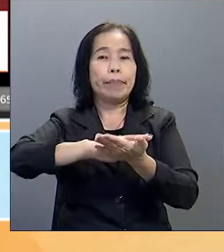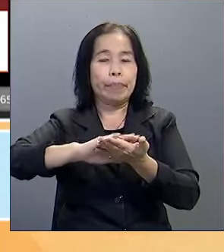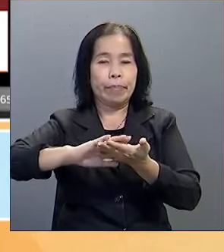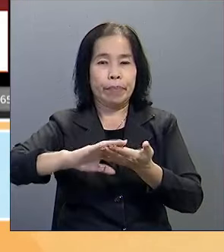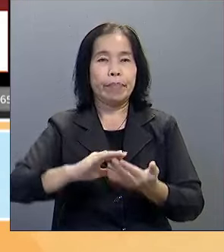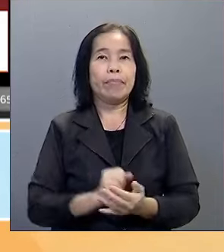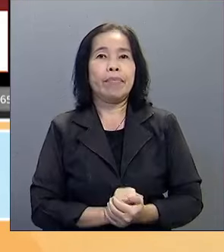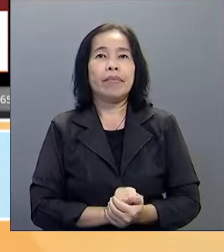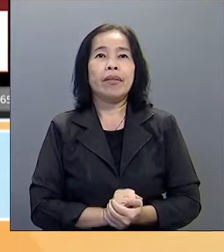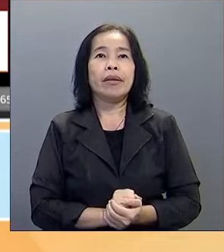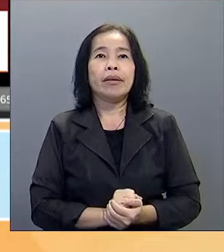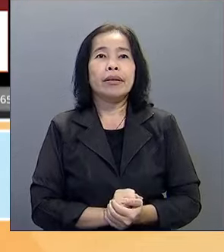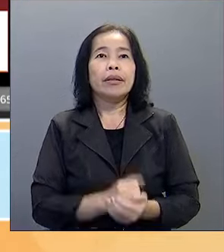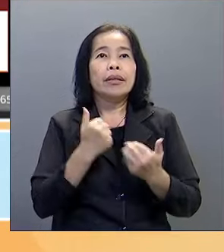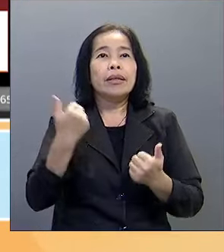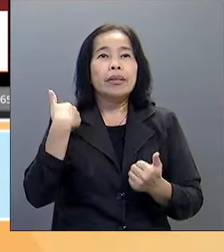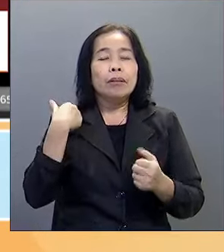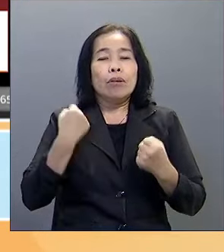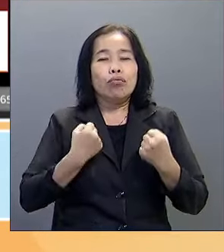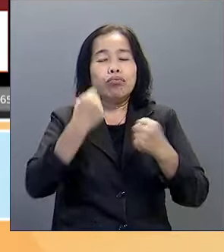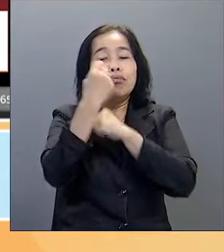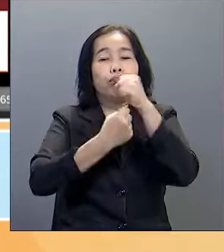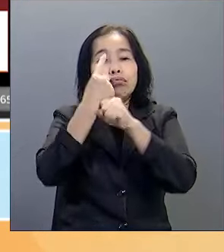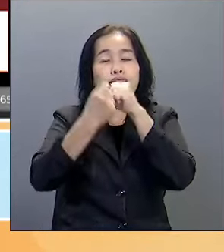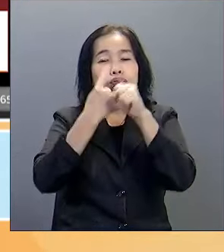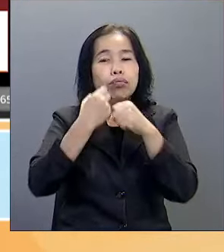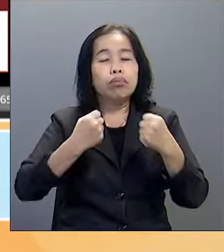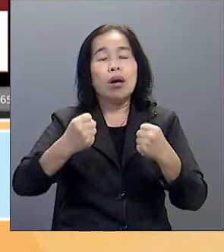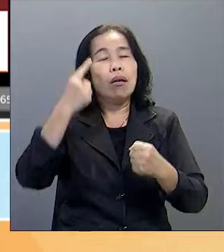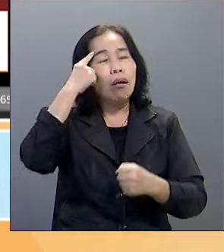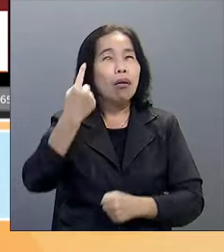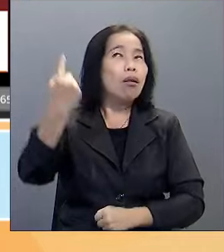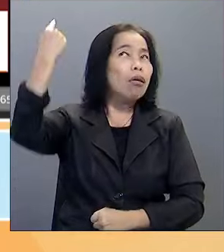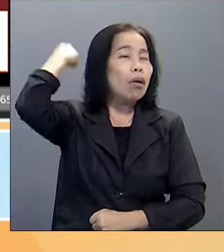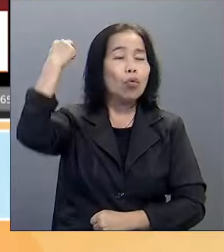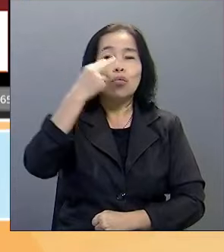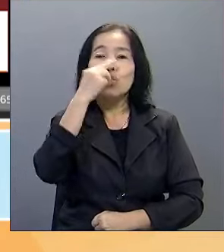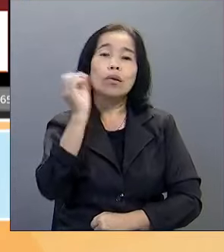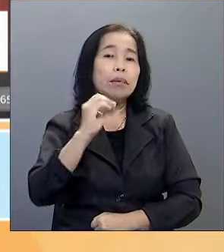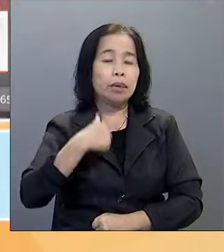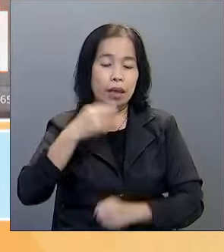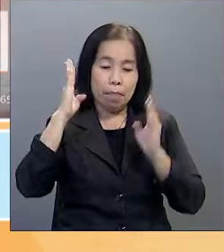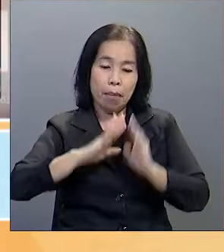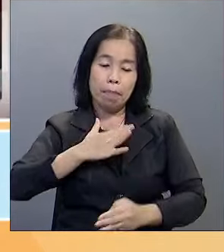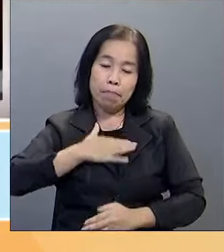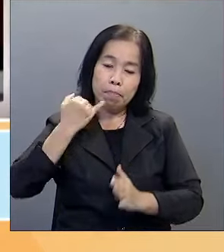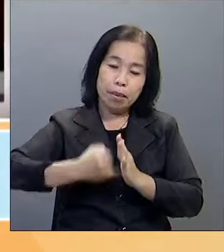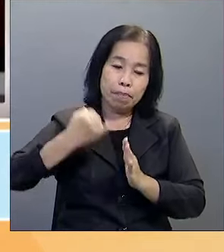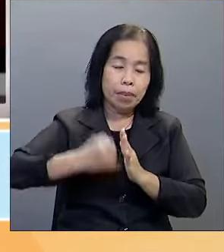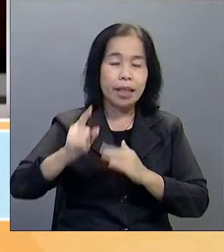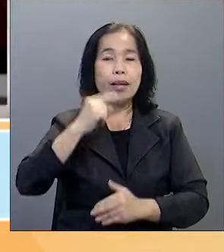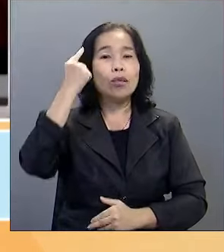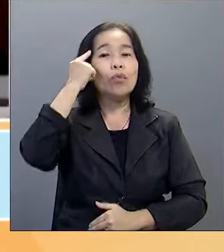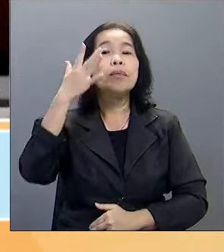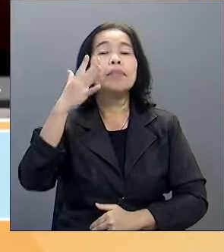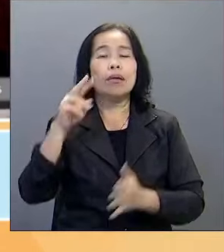ตอนเกขเราขับลมาหลายปี บางทเรากไมเคยดูยอนhiHaDกามีภษุทิกมแบบไหนแต่ตัเนจะทำให้เราสมารถต độอบได